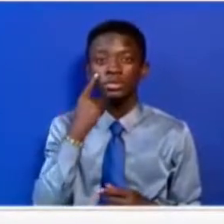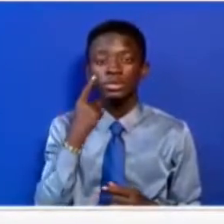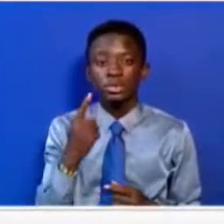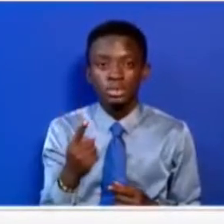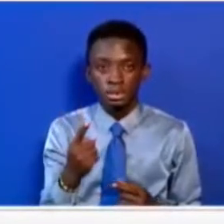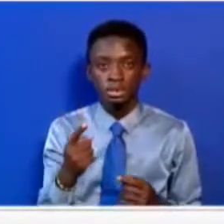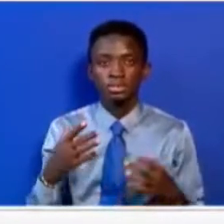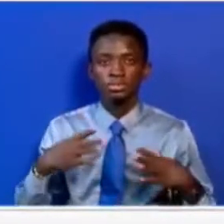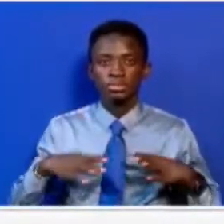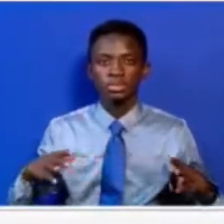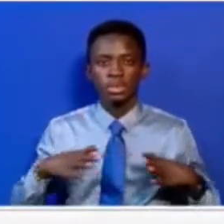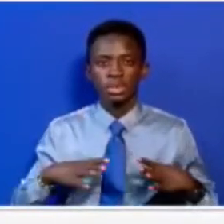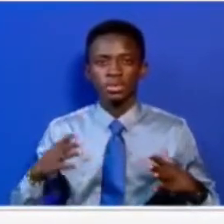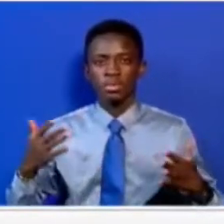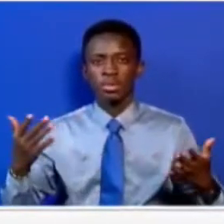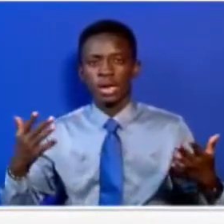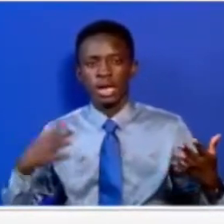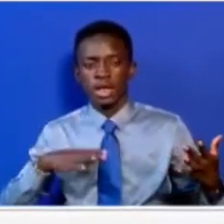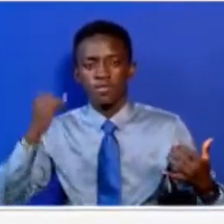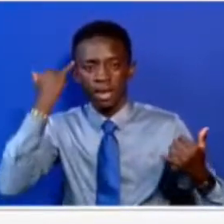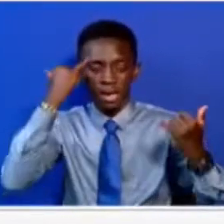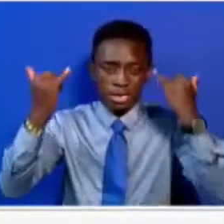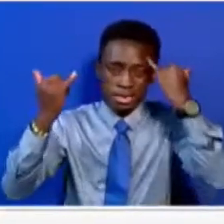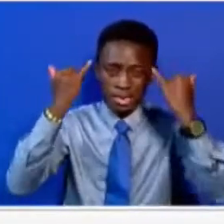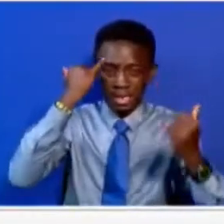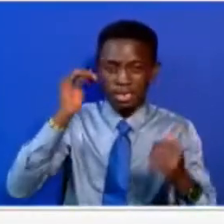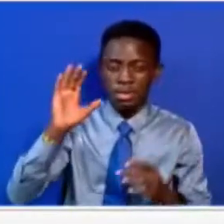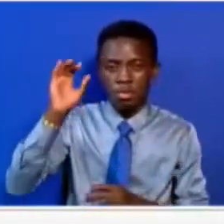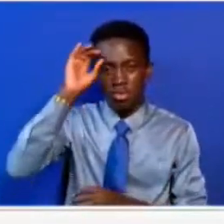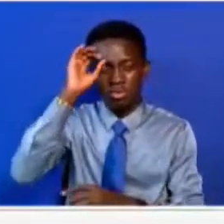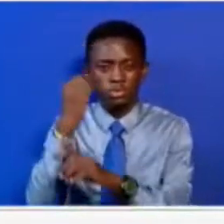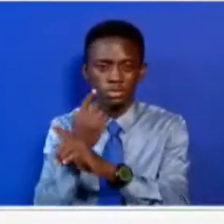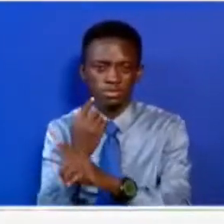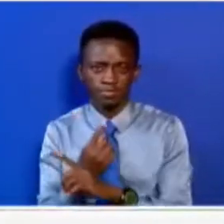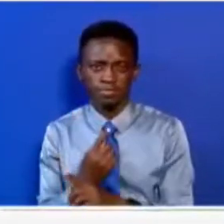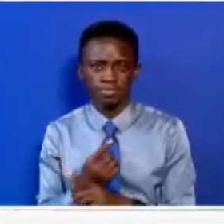watu wakiwemo mashuhuri kuja kutoa heshima zao za mwisho bungeni.